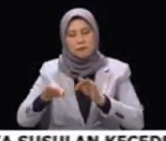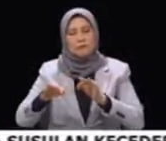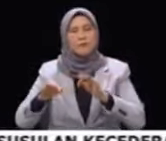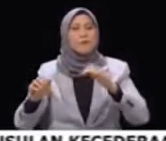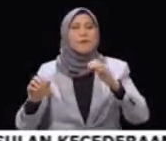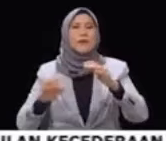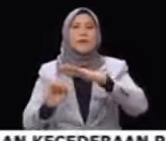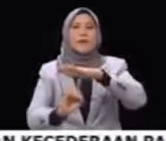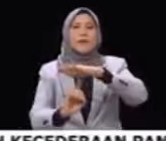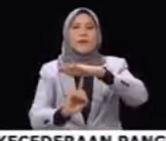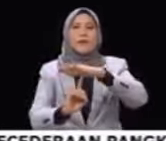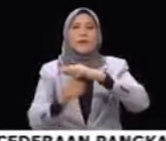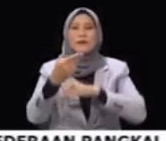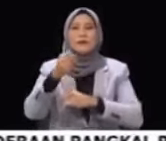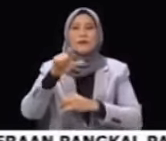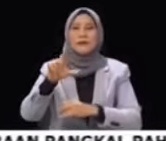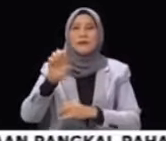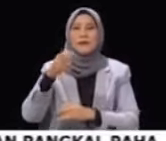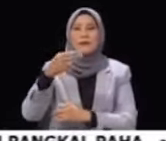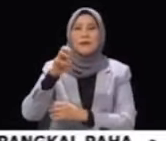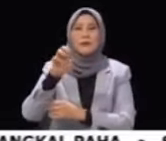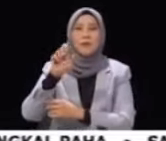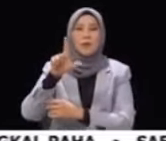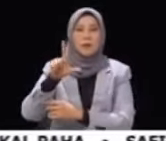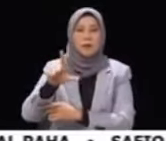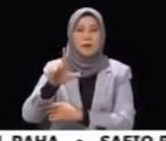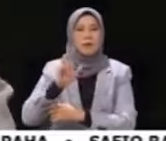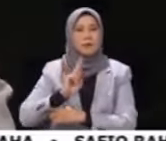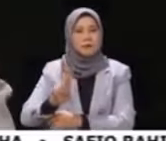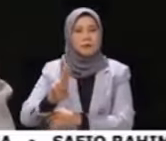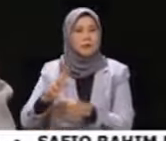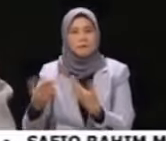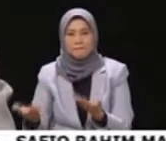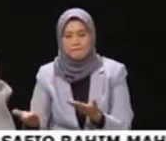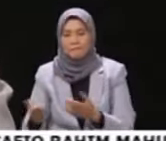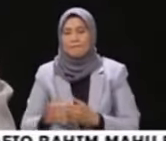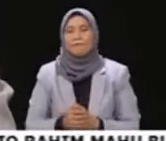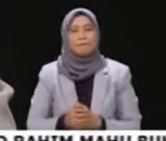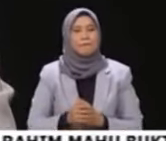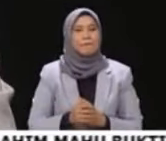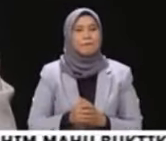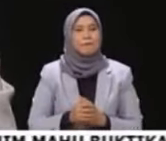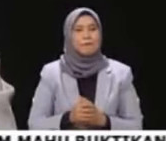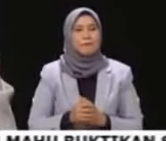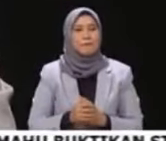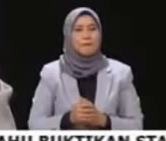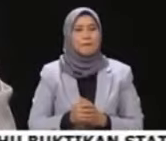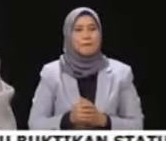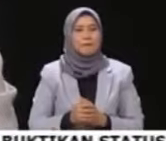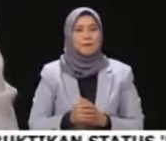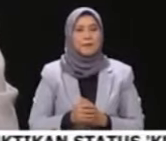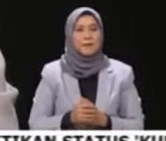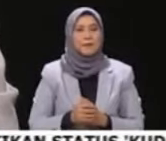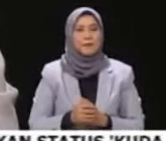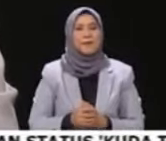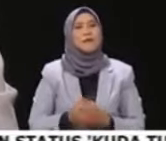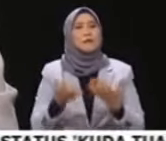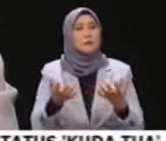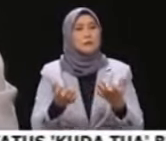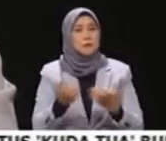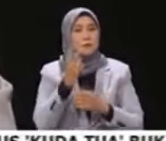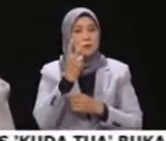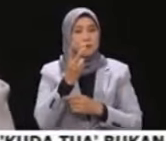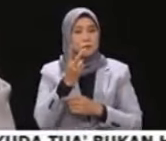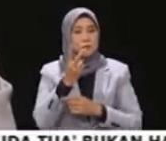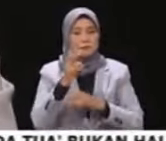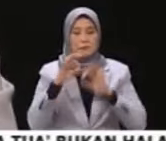portfolio Hal Ehwal Agama? Ya, dia apabila kita sebut bab kenaan dengan untuk, ya, kita nak melihat